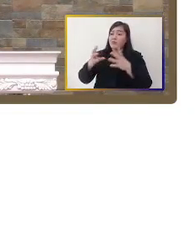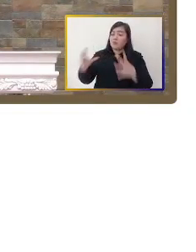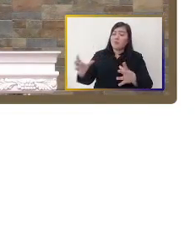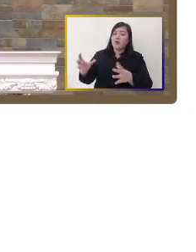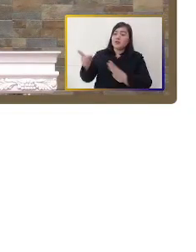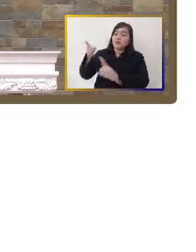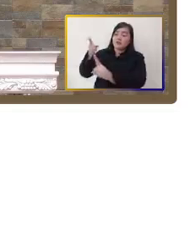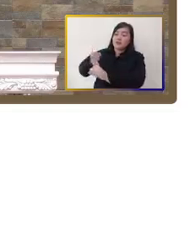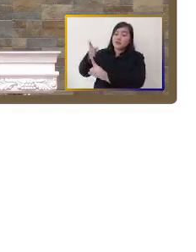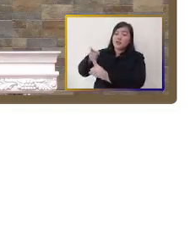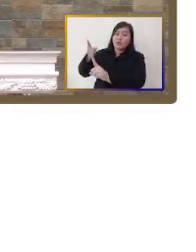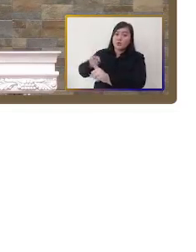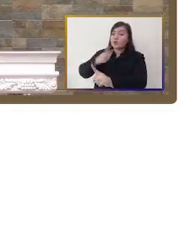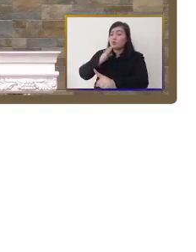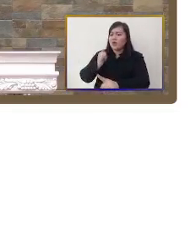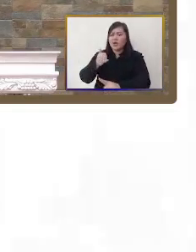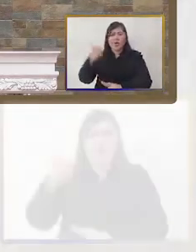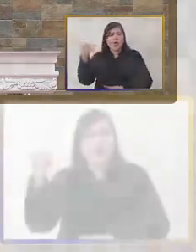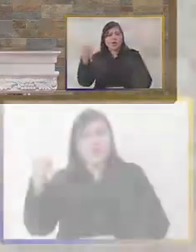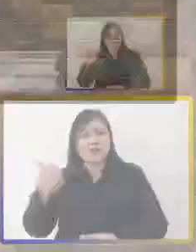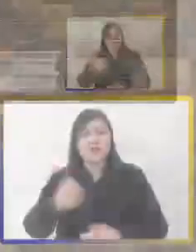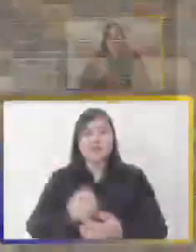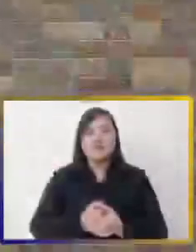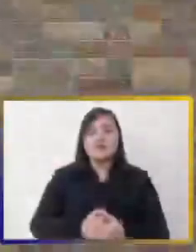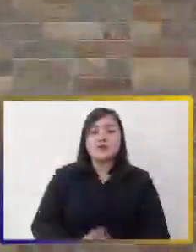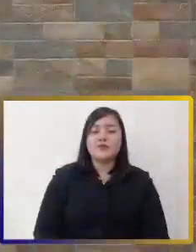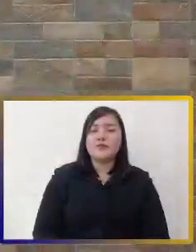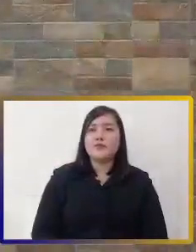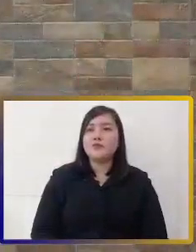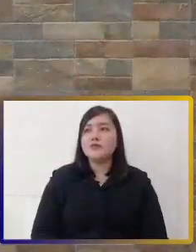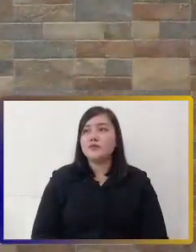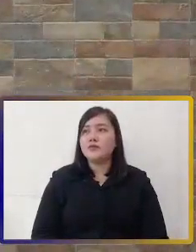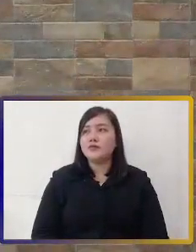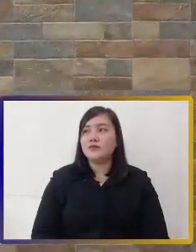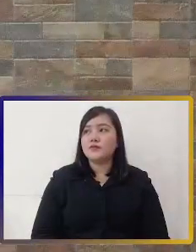Hindi naman sila nagpapakarebelde pero inuusig sila sa kanilang paniniwala sa Diyos.